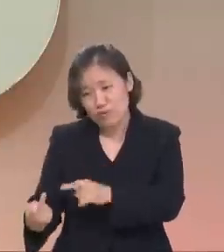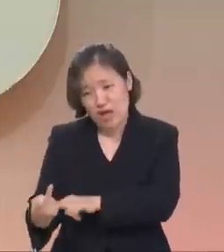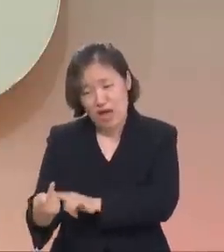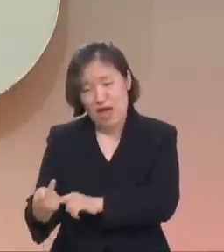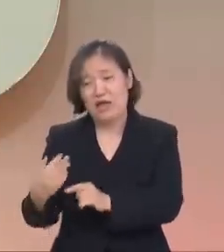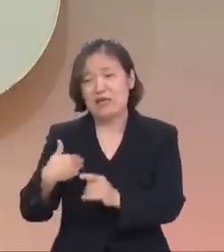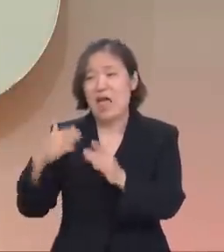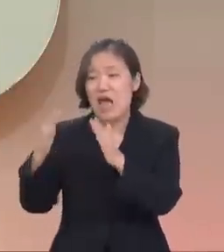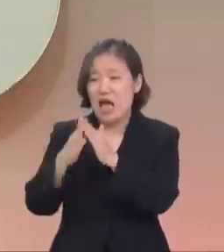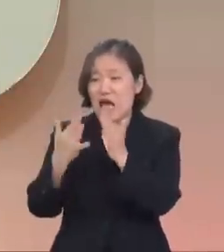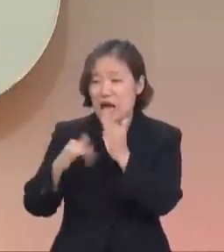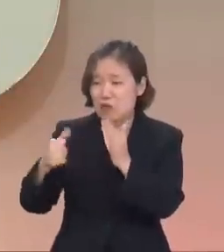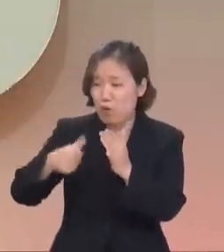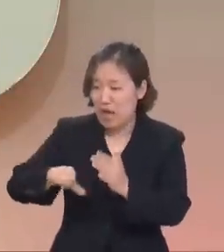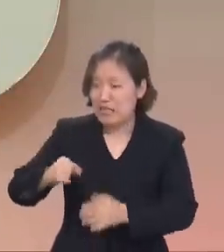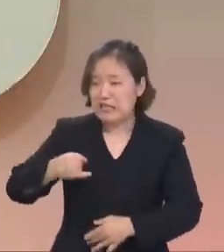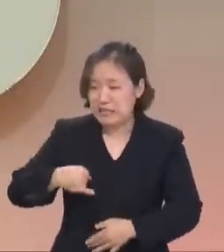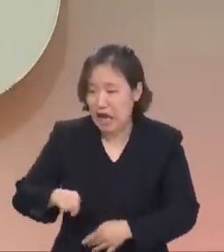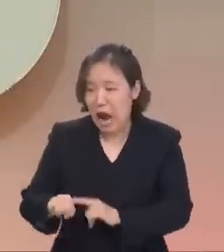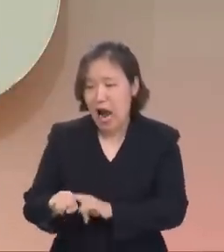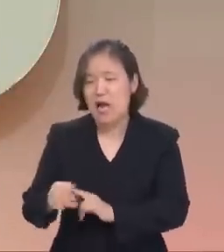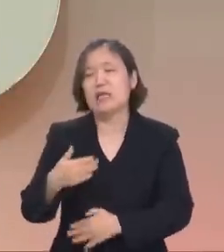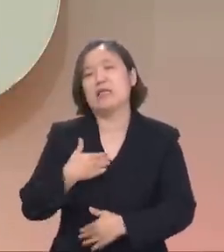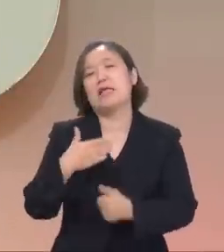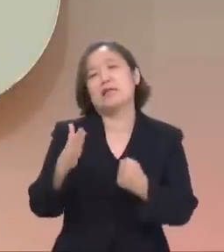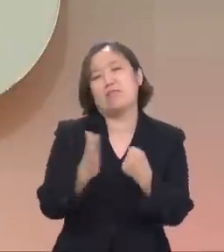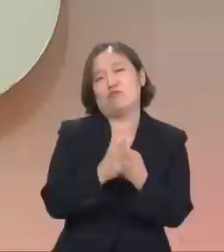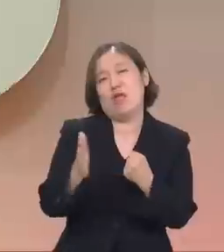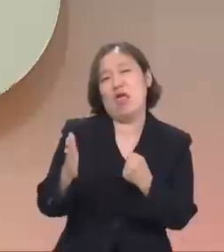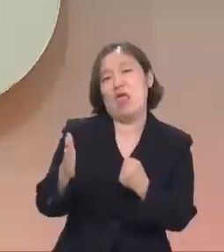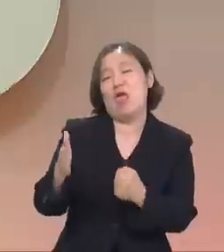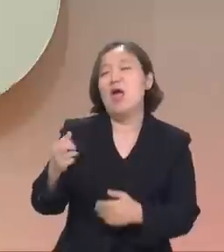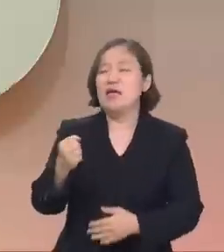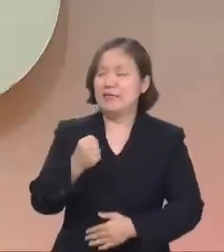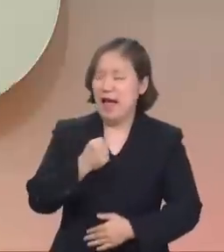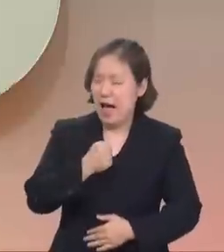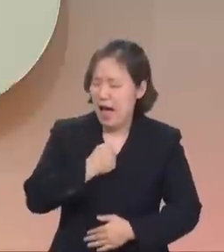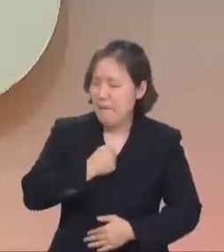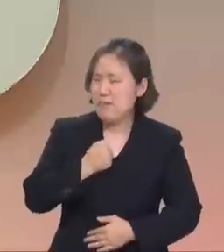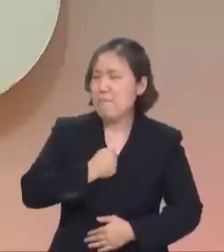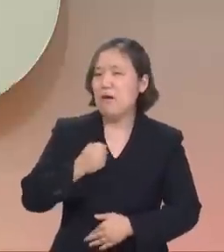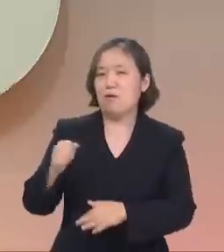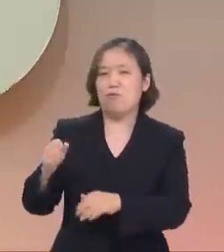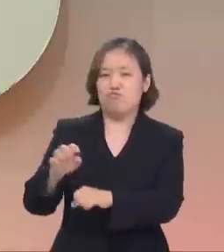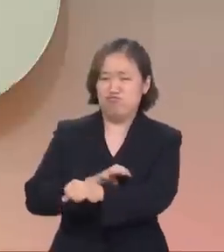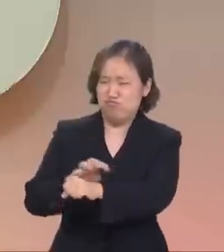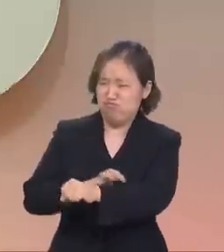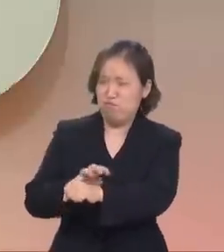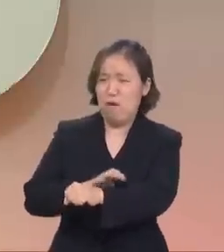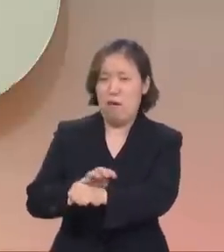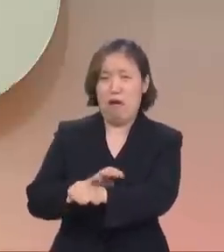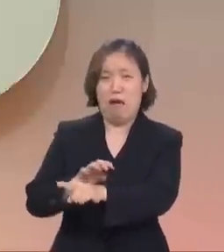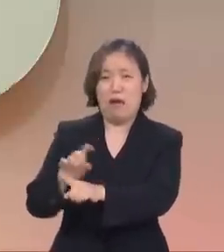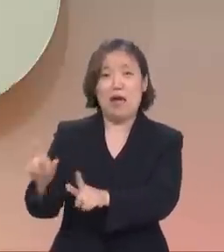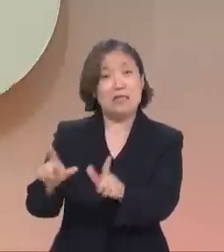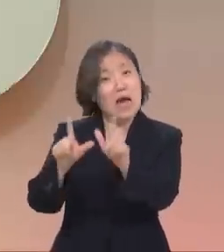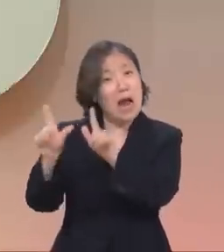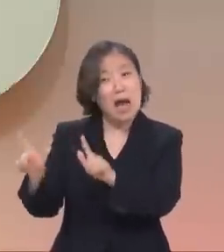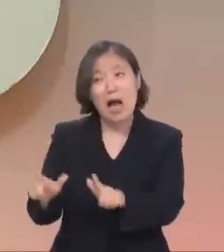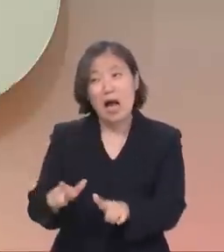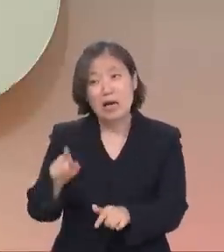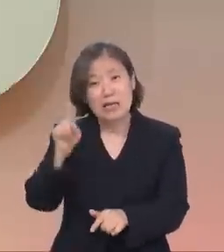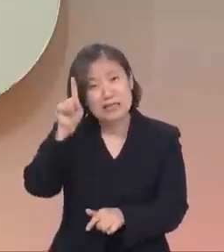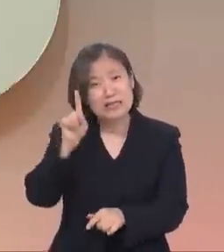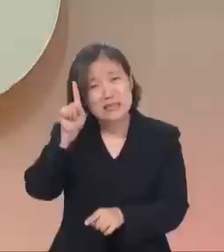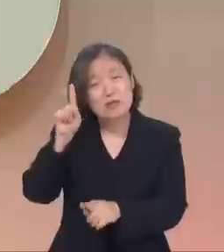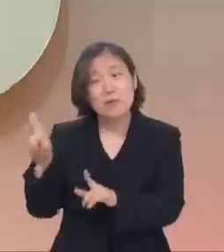가족들이 얼마나 나 때문에 가슴 답답해 하면서 눈치 보면서 살았을까 아 나는 가족을